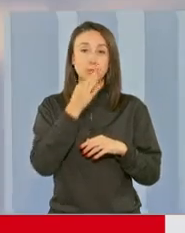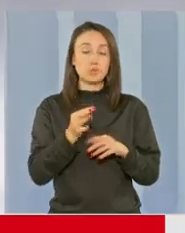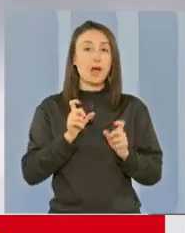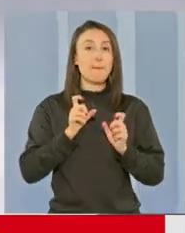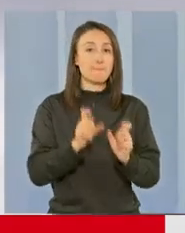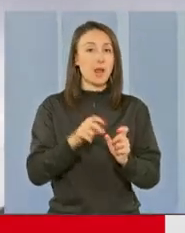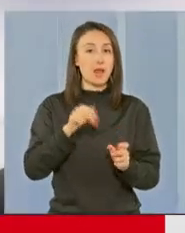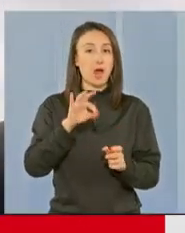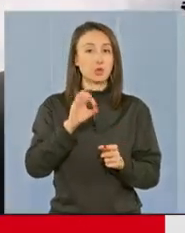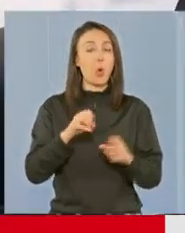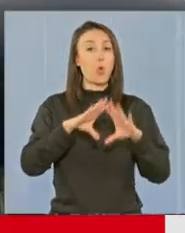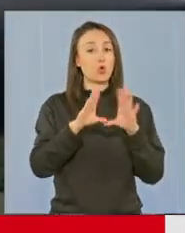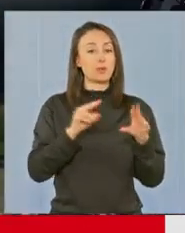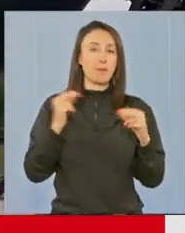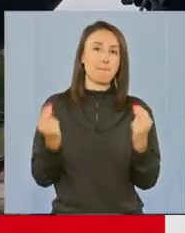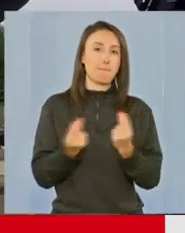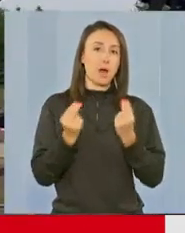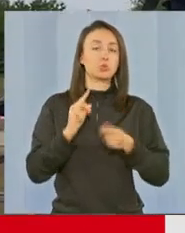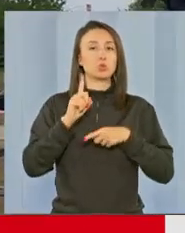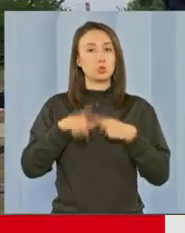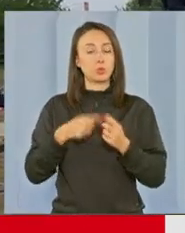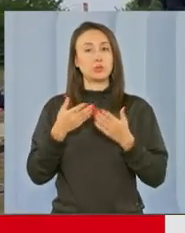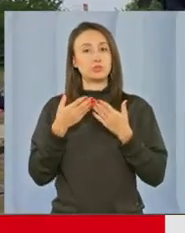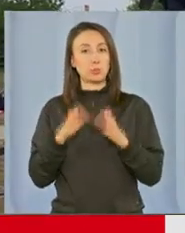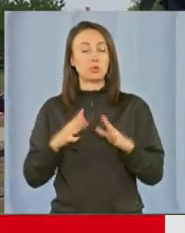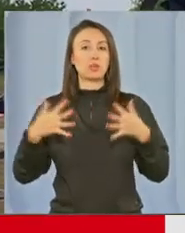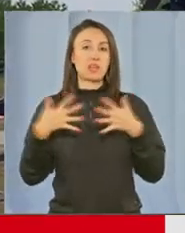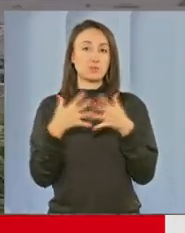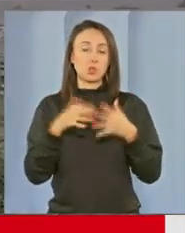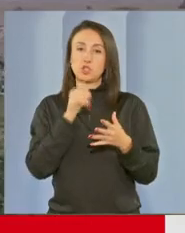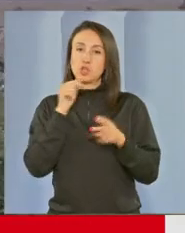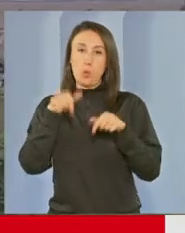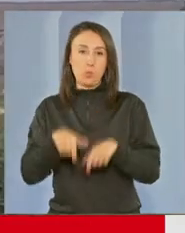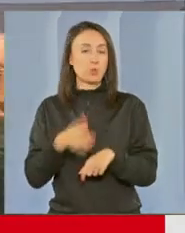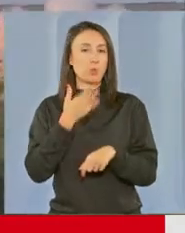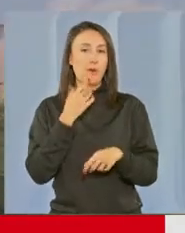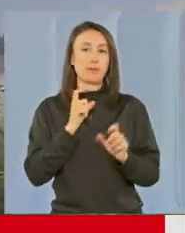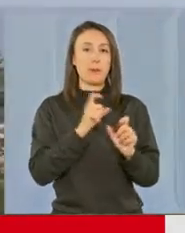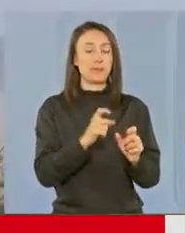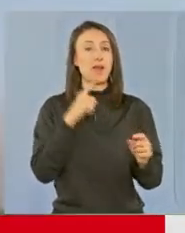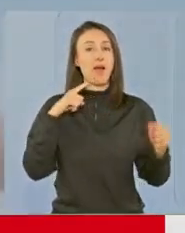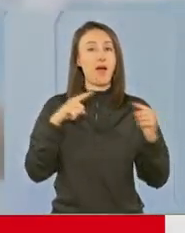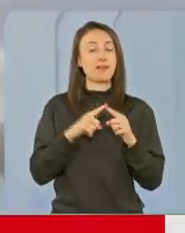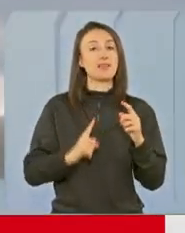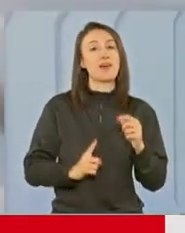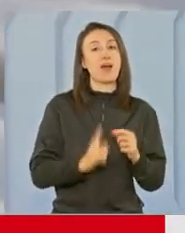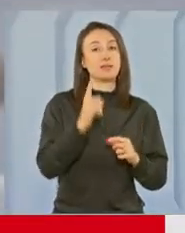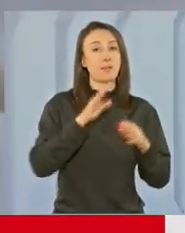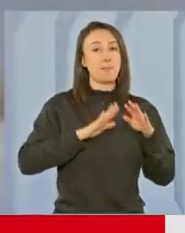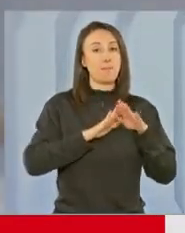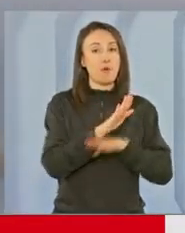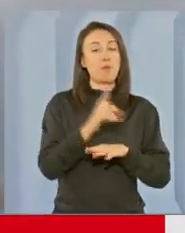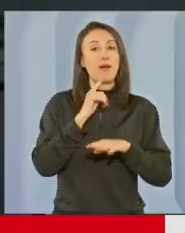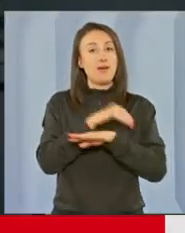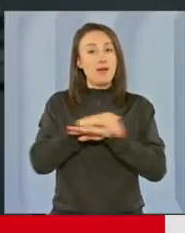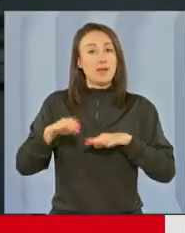apărarea NATO din România s-a îmbunătățit după debutul războiului, însă nici acum nu avem o apărare antirachetă performantă la